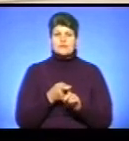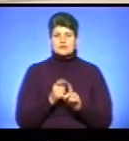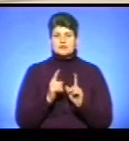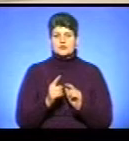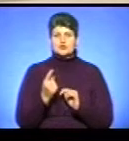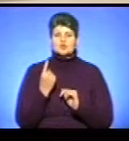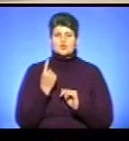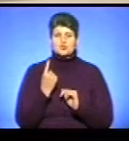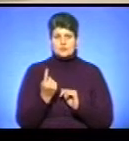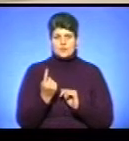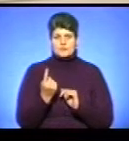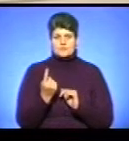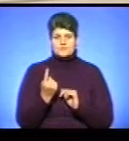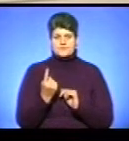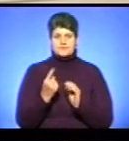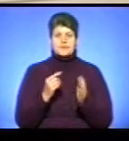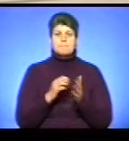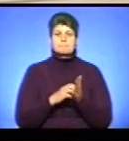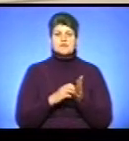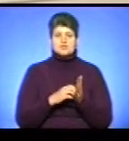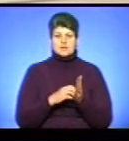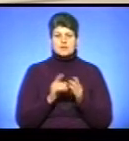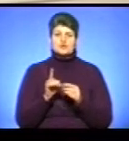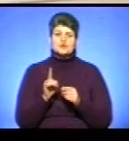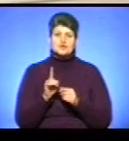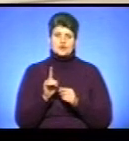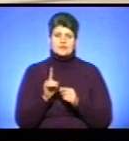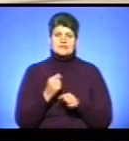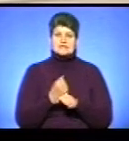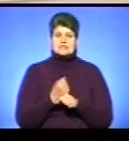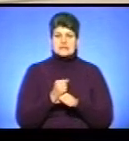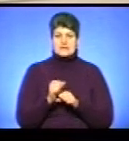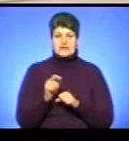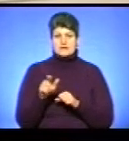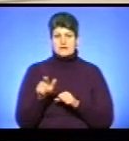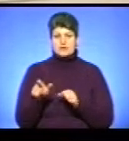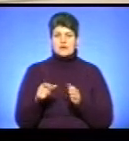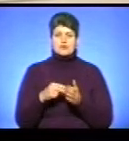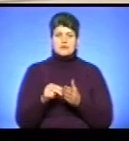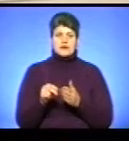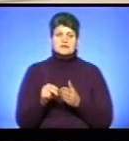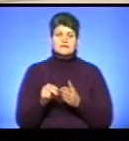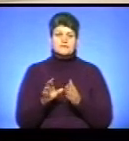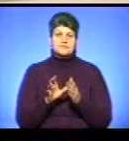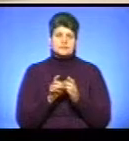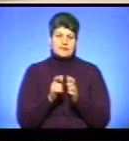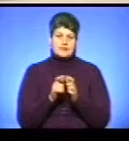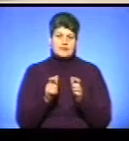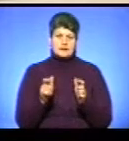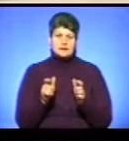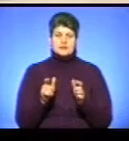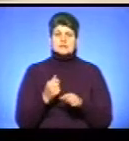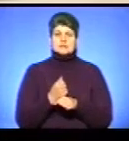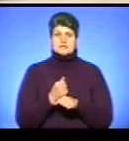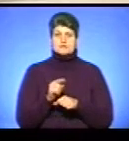одною причиною, щоб заставити людей купляти електронні носії, заставити,